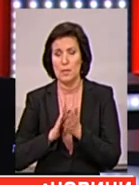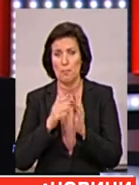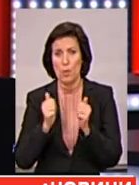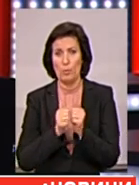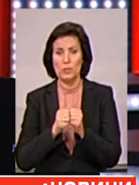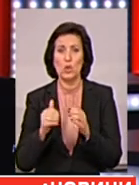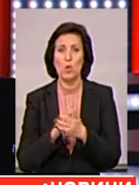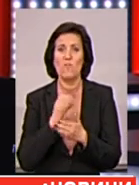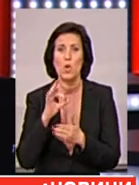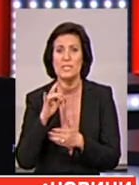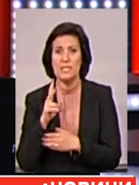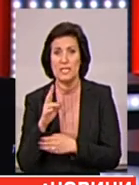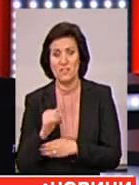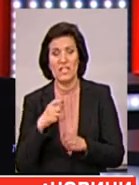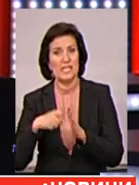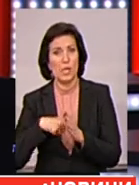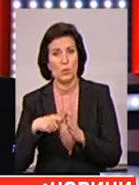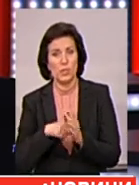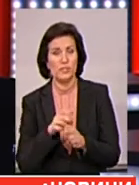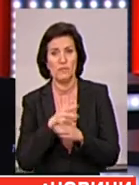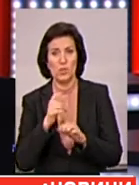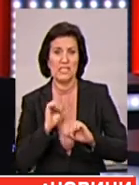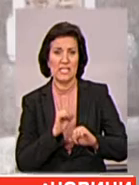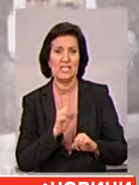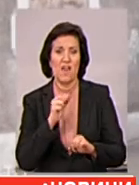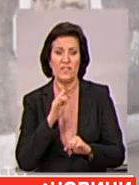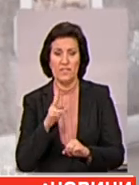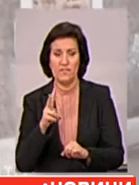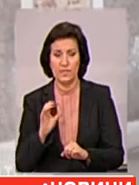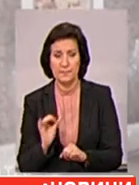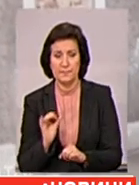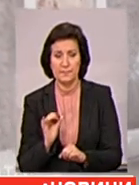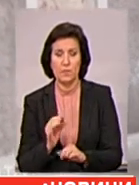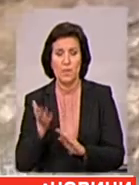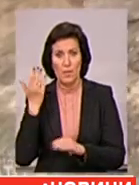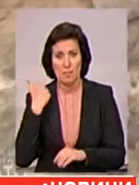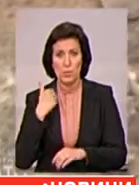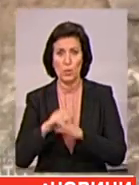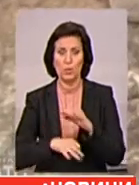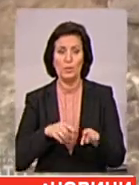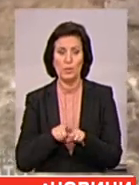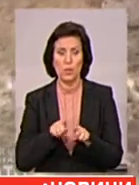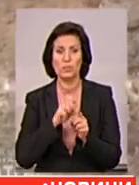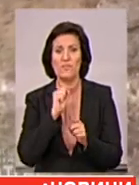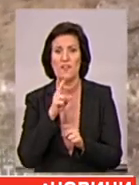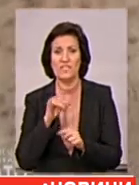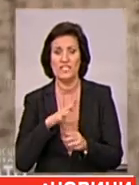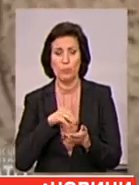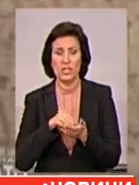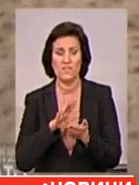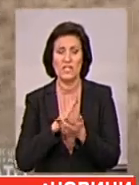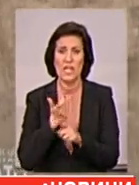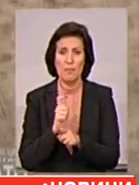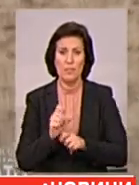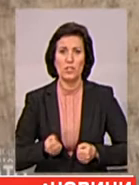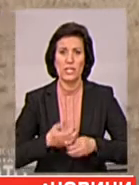поблизу Новоолександрівки. На Донеччині під вогнем захисники Авдіївки. Минулої доби також в Авдіївці була зафіксована